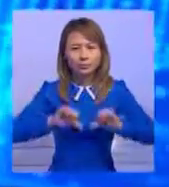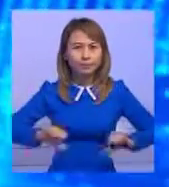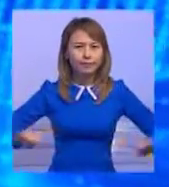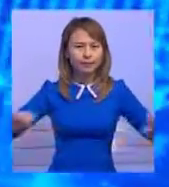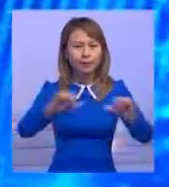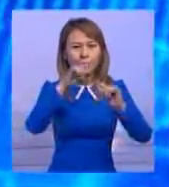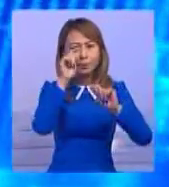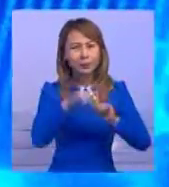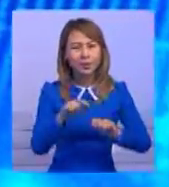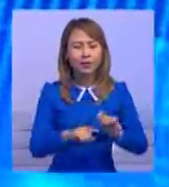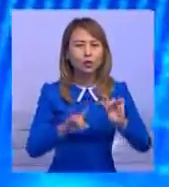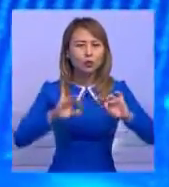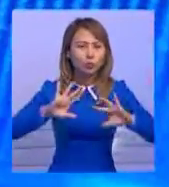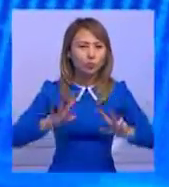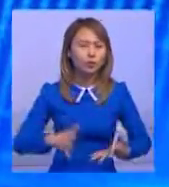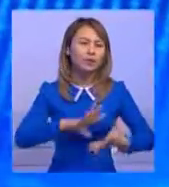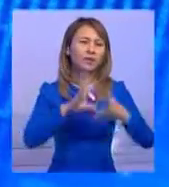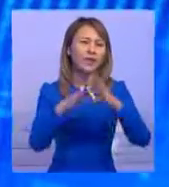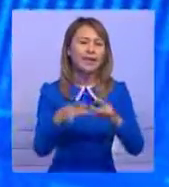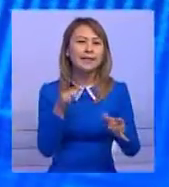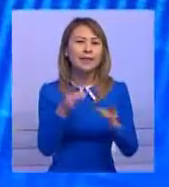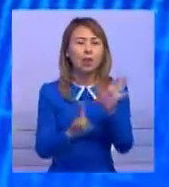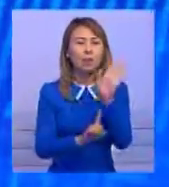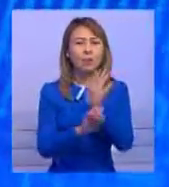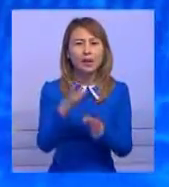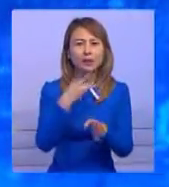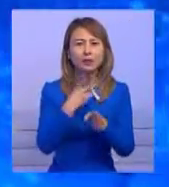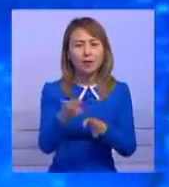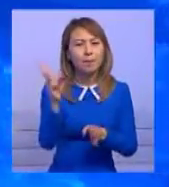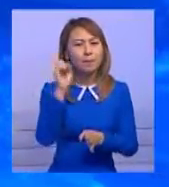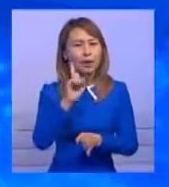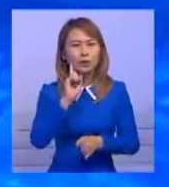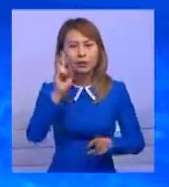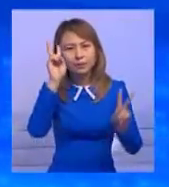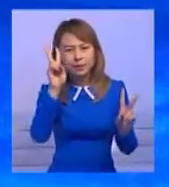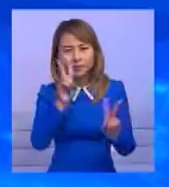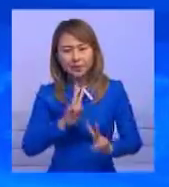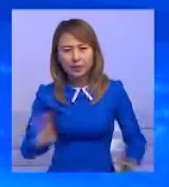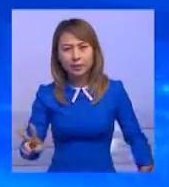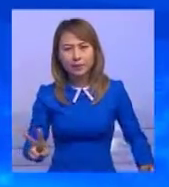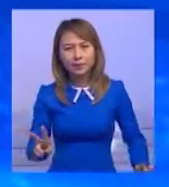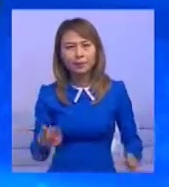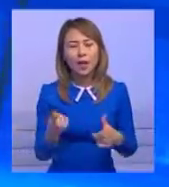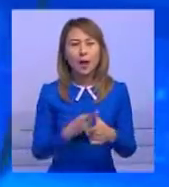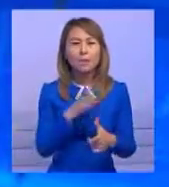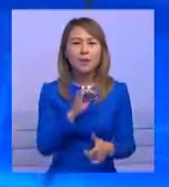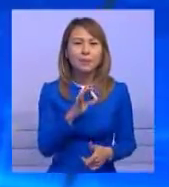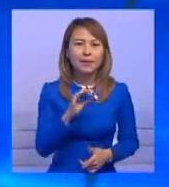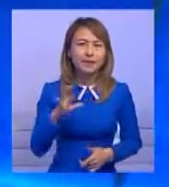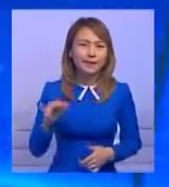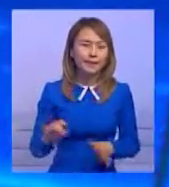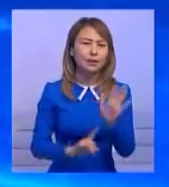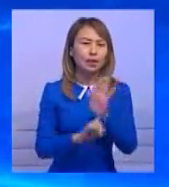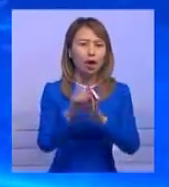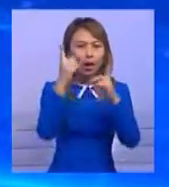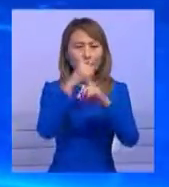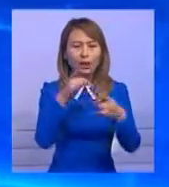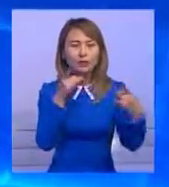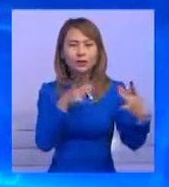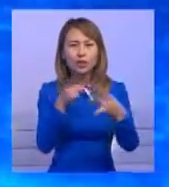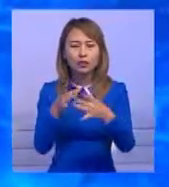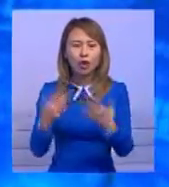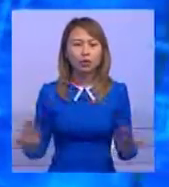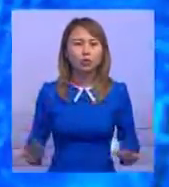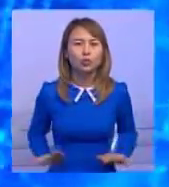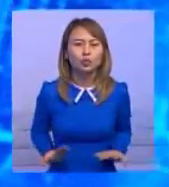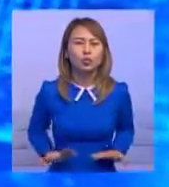Полиция өкілдері қайғылы жағдайды террорлық акт деп қарастыруға негіз жоқ екенін айтып отыр. BBC ақпараттық агенттігі атыстың